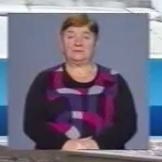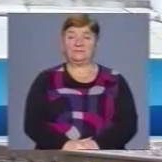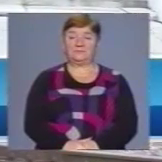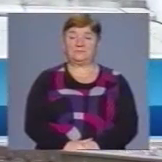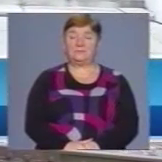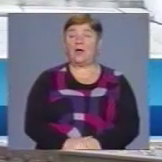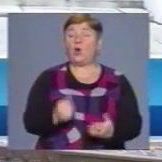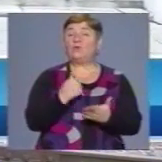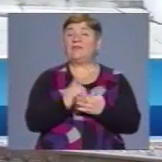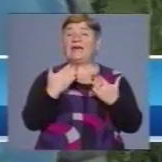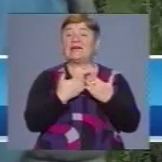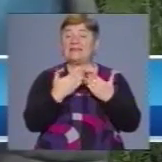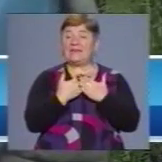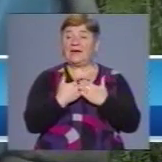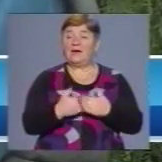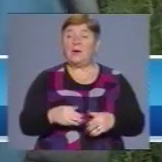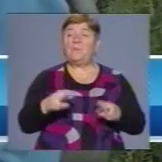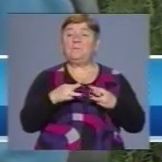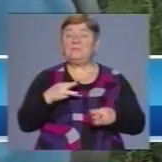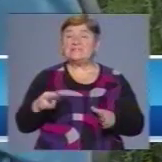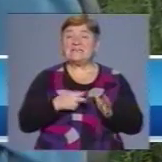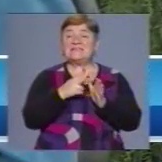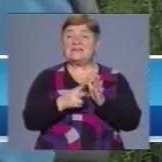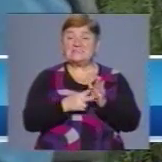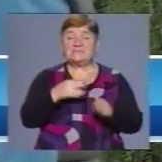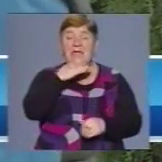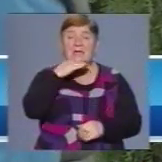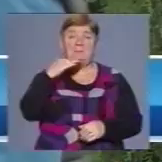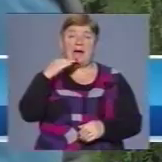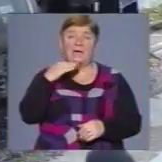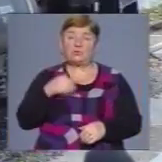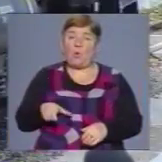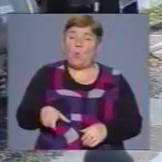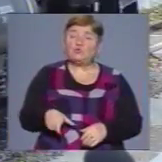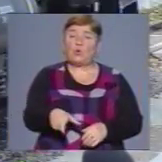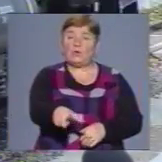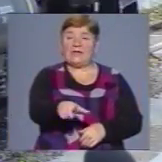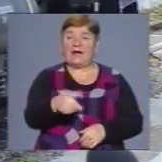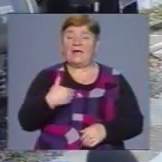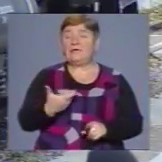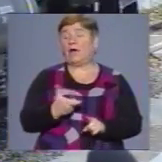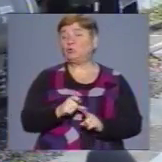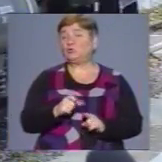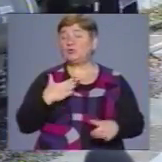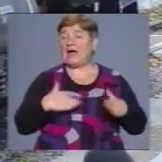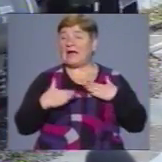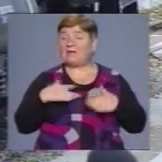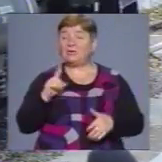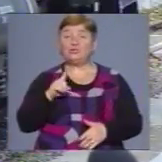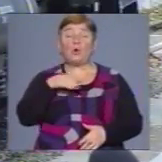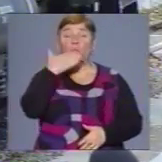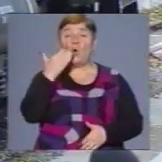Головний герой картини – Олег Гудзеляк. Він студент-залізничник і багато подорожує вузькоколійками. Я дуже радий, що саме в